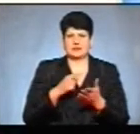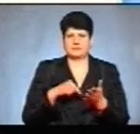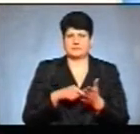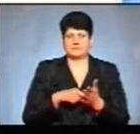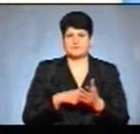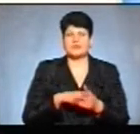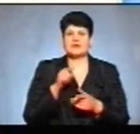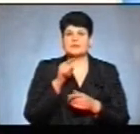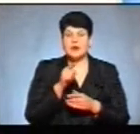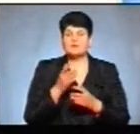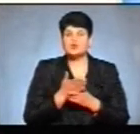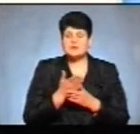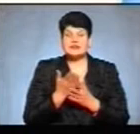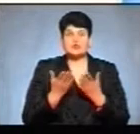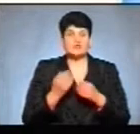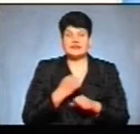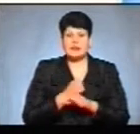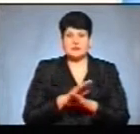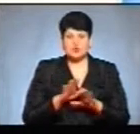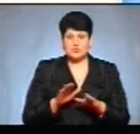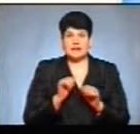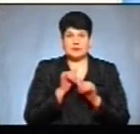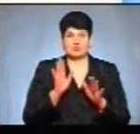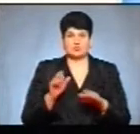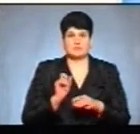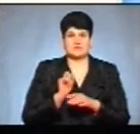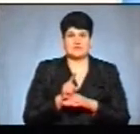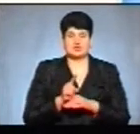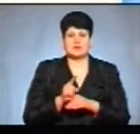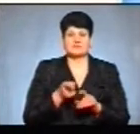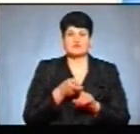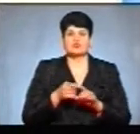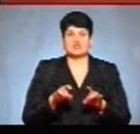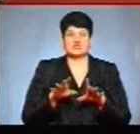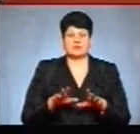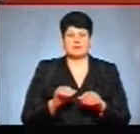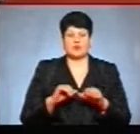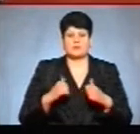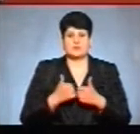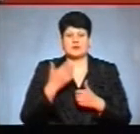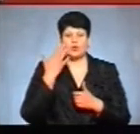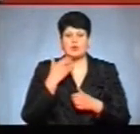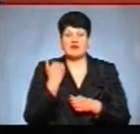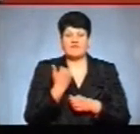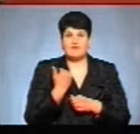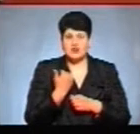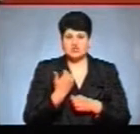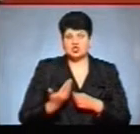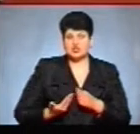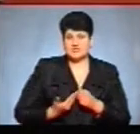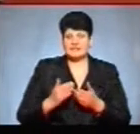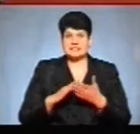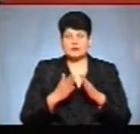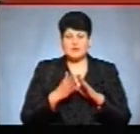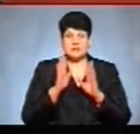там субсидія, навіть якщо ви не працюєте, може бути призначена через рішення комісії. Коли ваша життєва ситуація